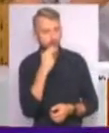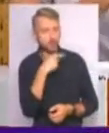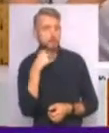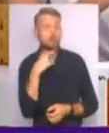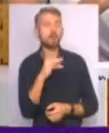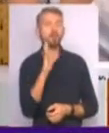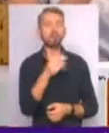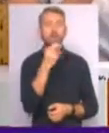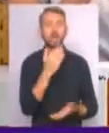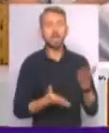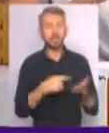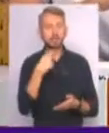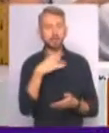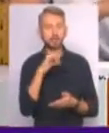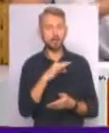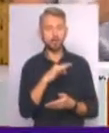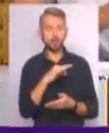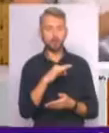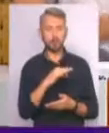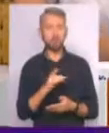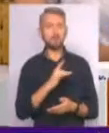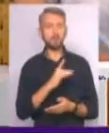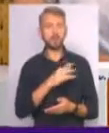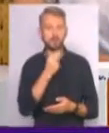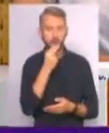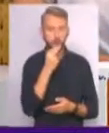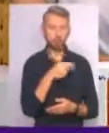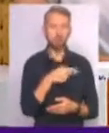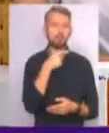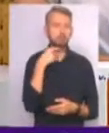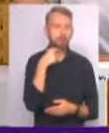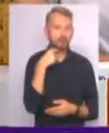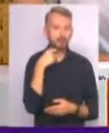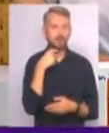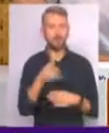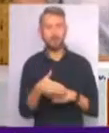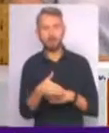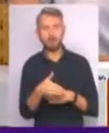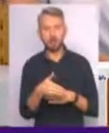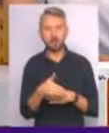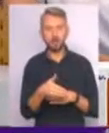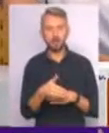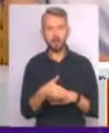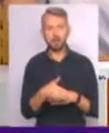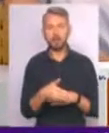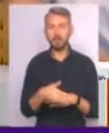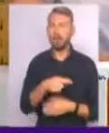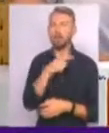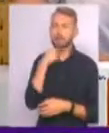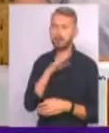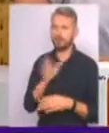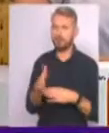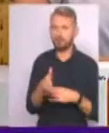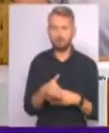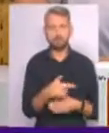значит, если говорить по белковым этим продуктам, мясо, рыба. Конечно, рыба. Ясно, не рыба. Я вам мясо. Задал прямой запрос. Переходим к